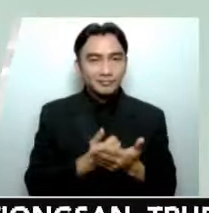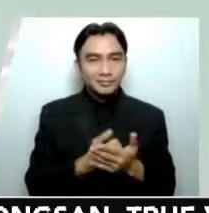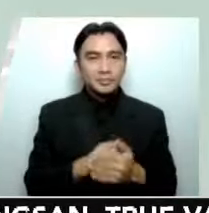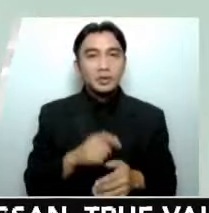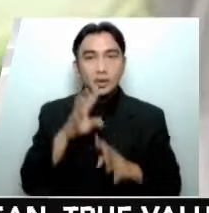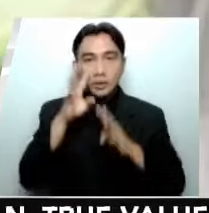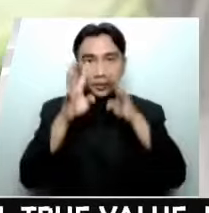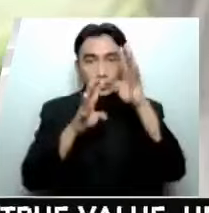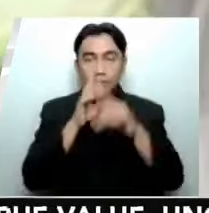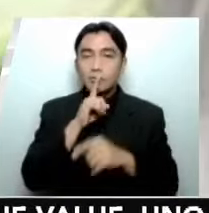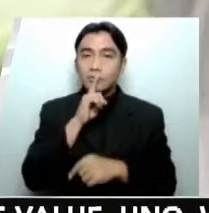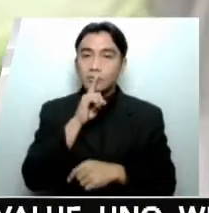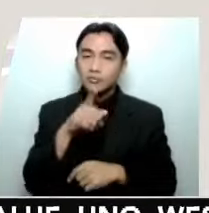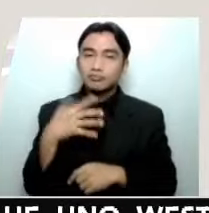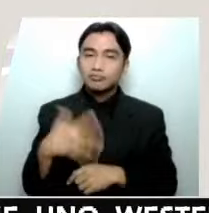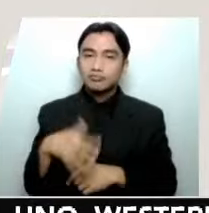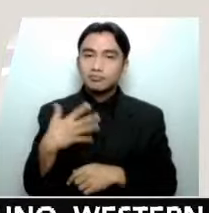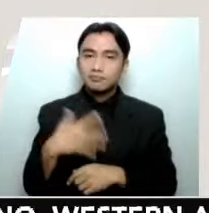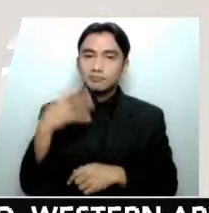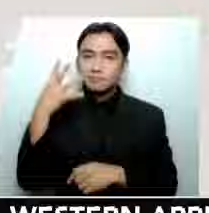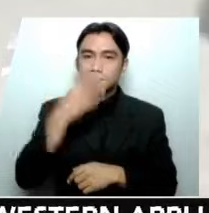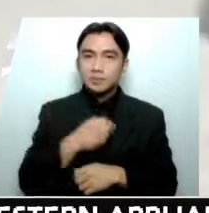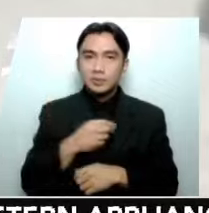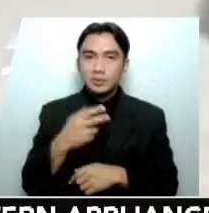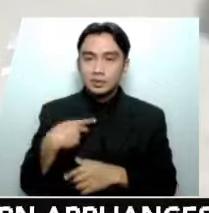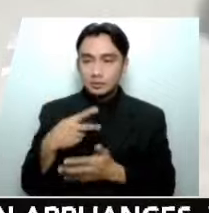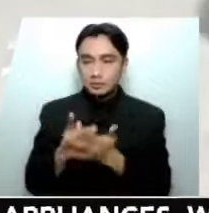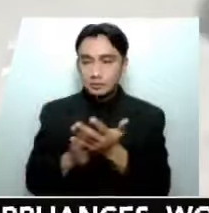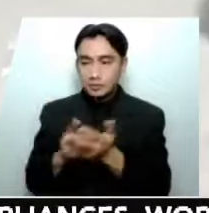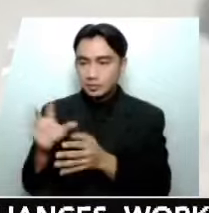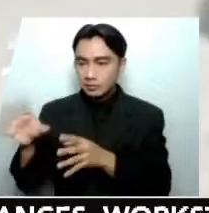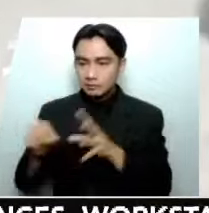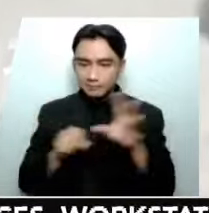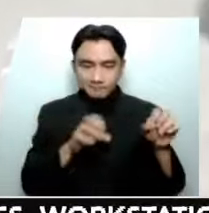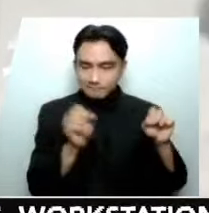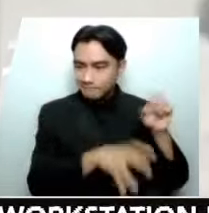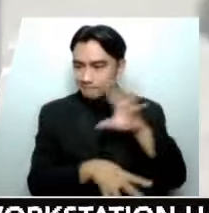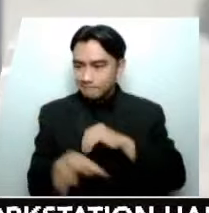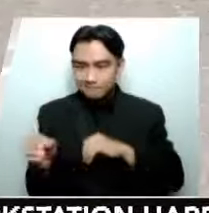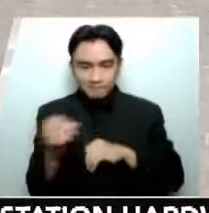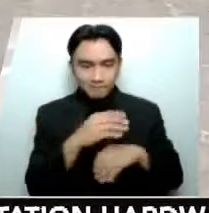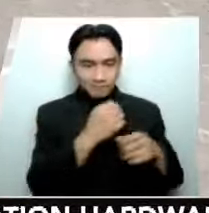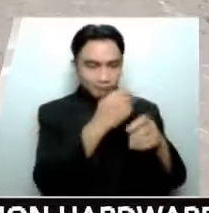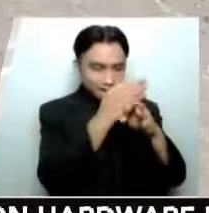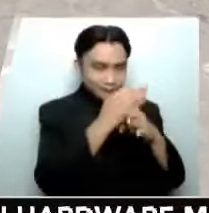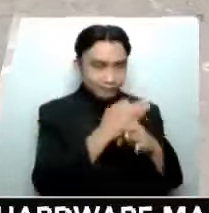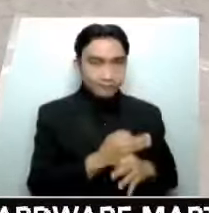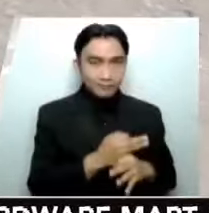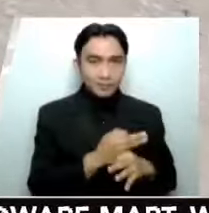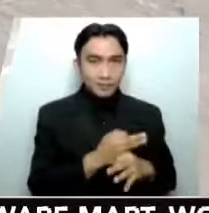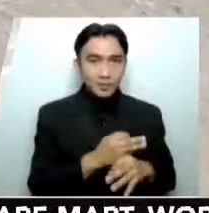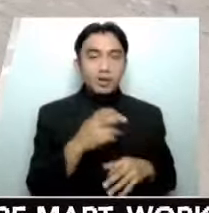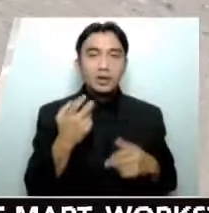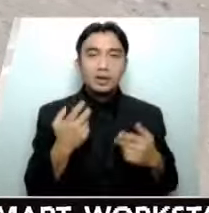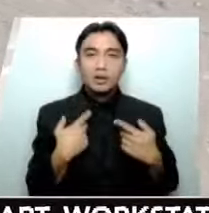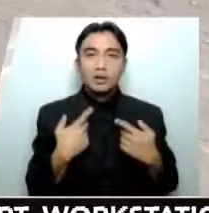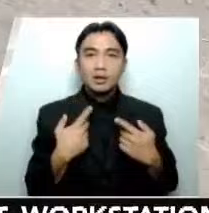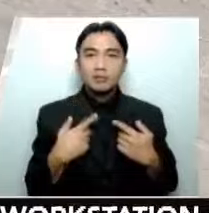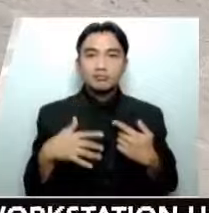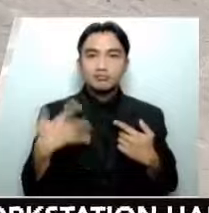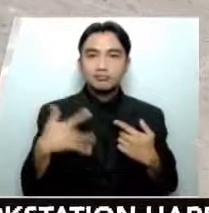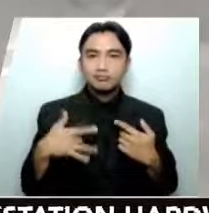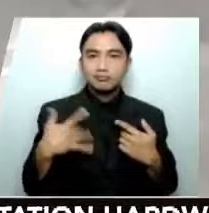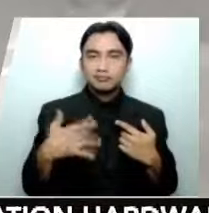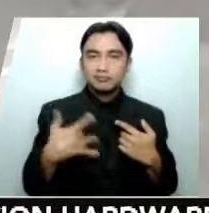raw na puzzle. Ang bawat pyesa pinagdidikit-dikit sa pamamagitan ng welding. Kahit papatong-patong ang tekstura dahil sa kanyang gamit